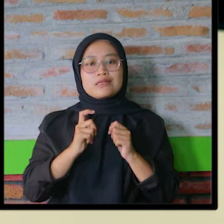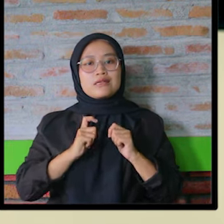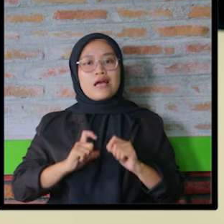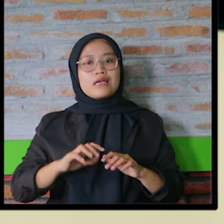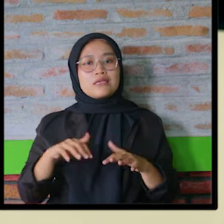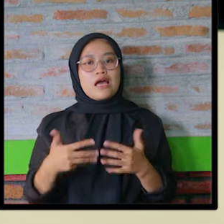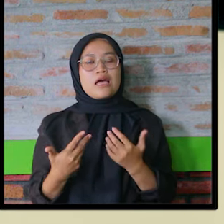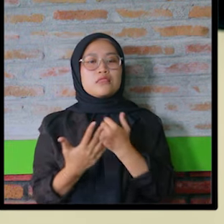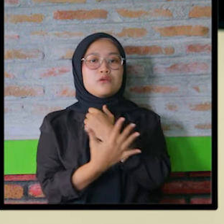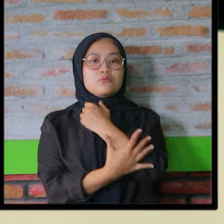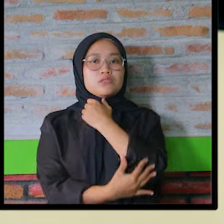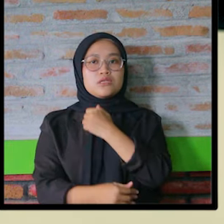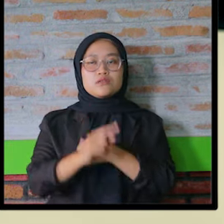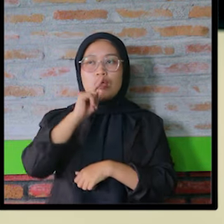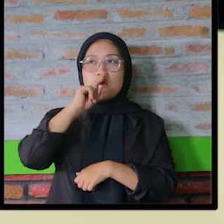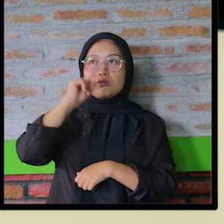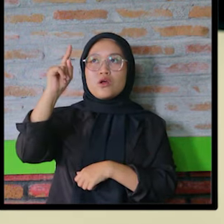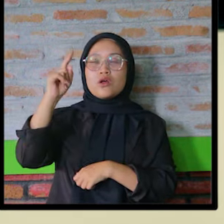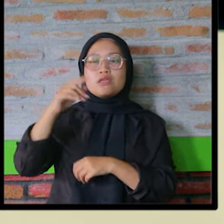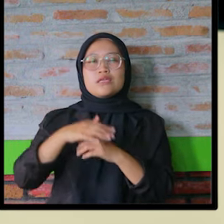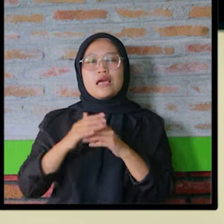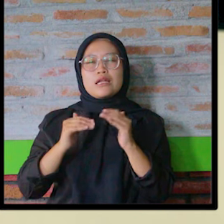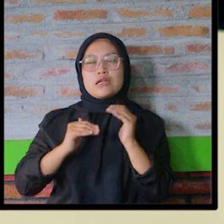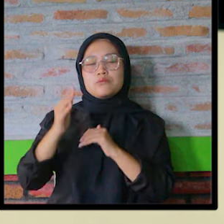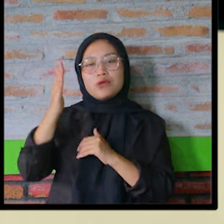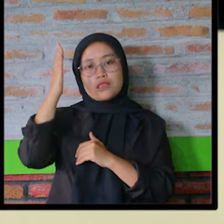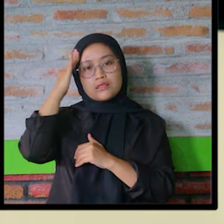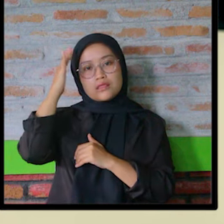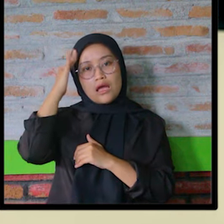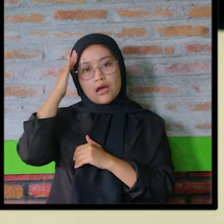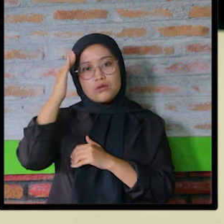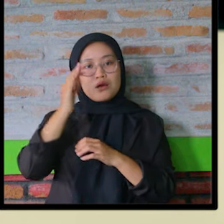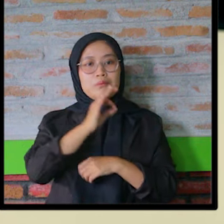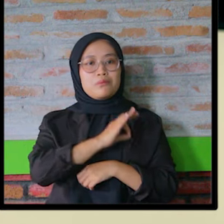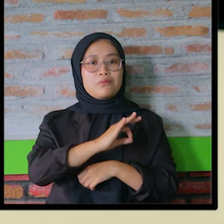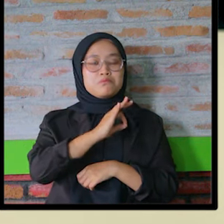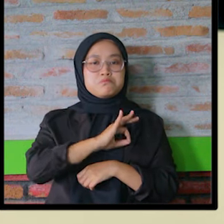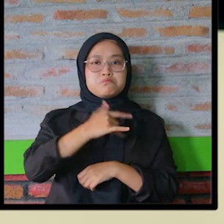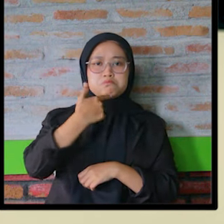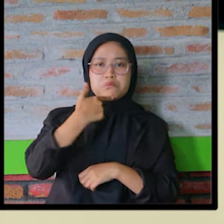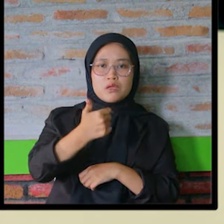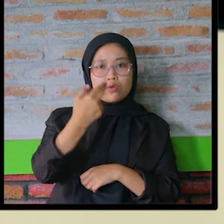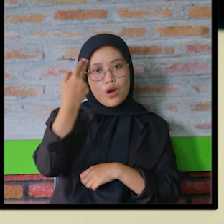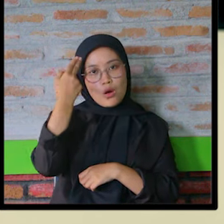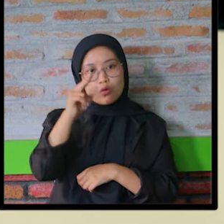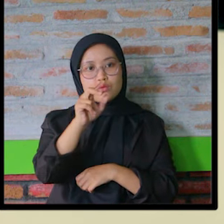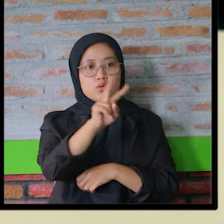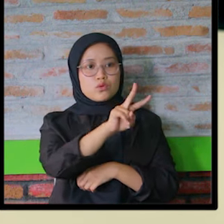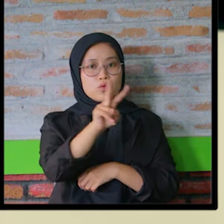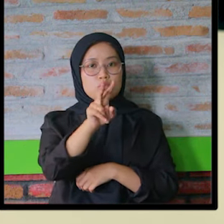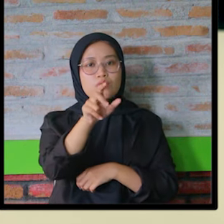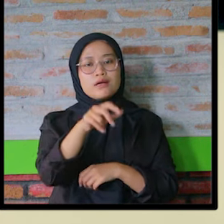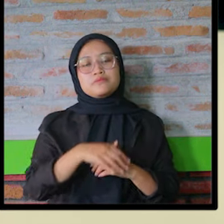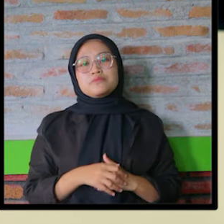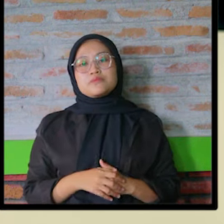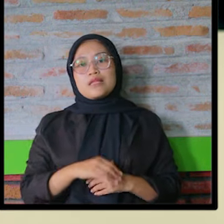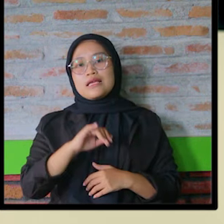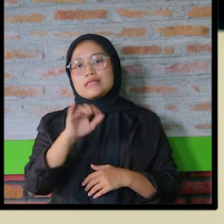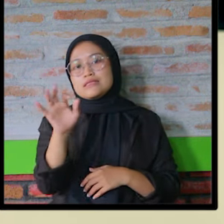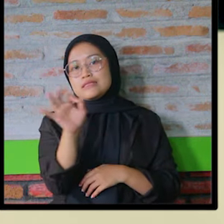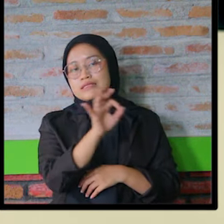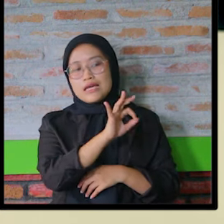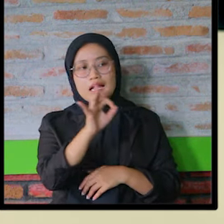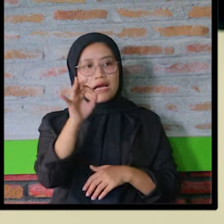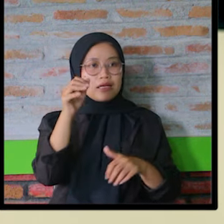tahu kemaslahatan keduanya maka janganlah kamu mengikuti hawa nafsu karena ingin menyimpang dari kebenaran